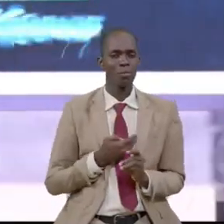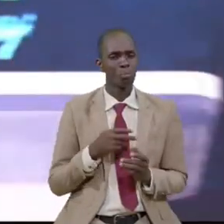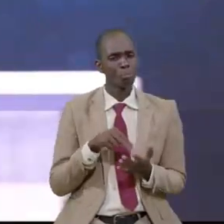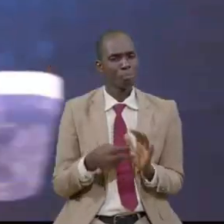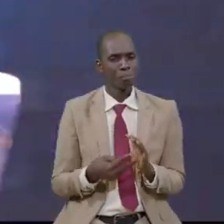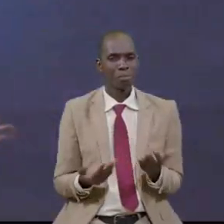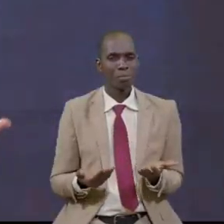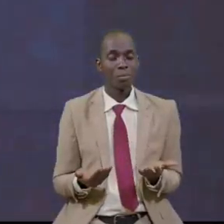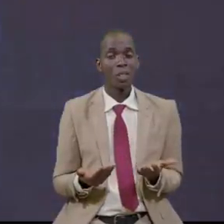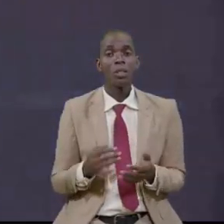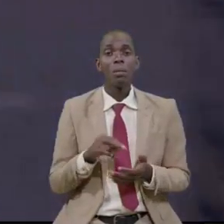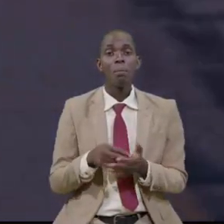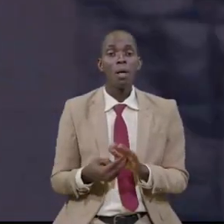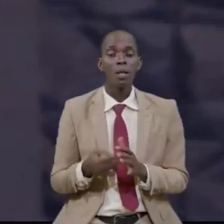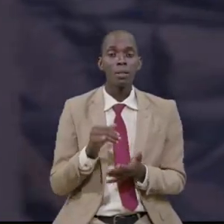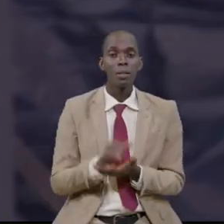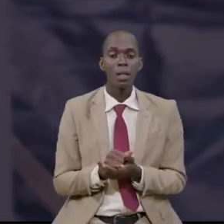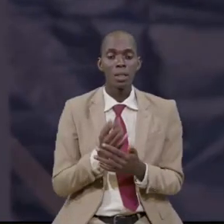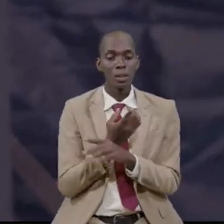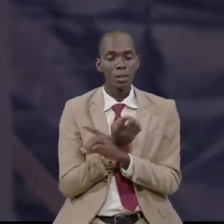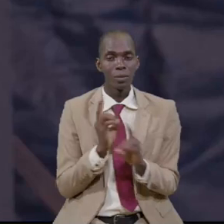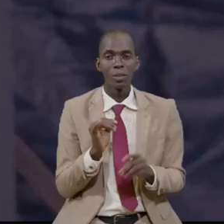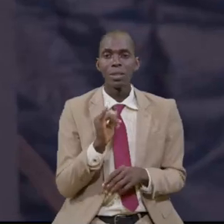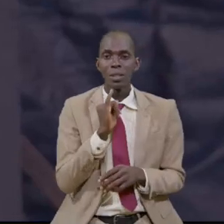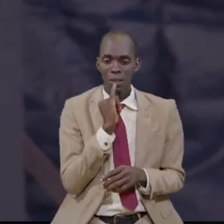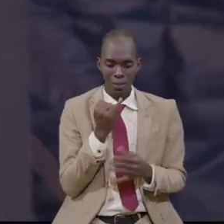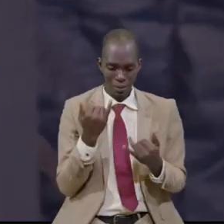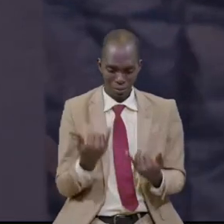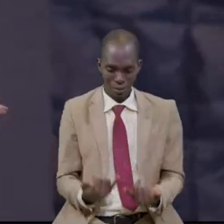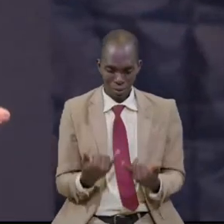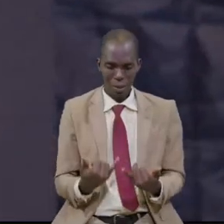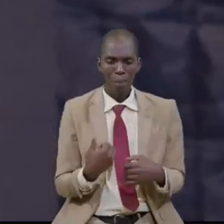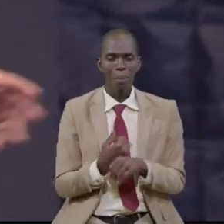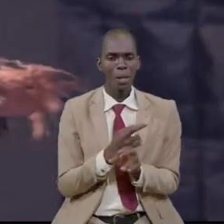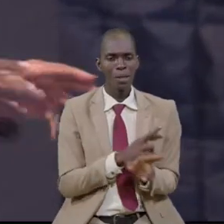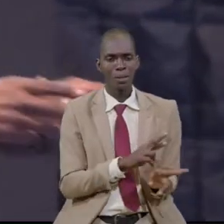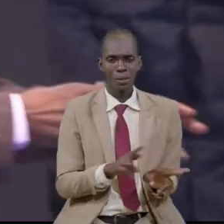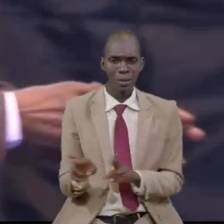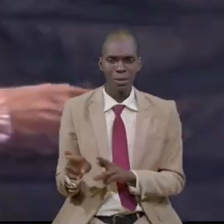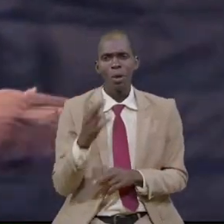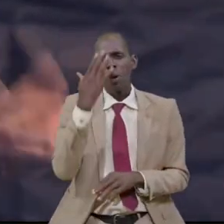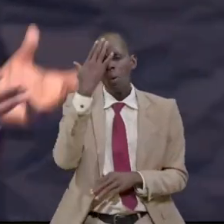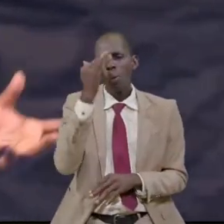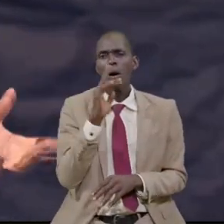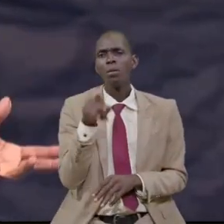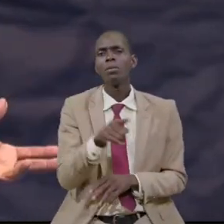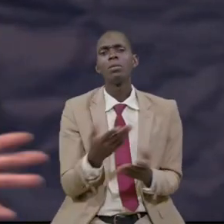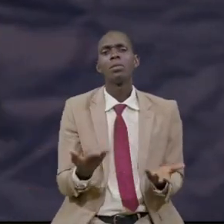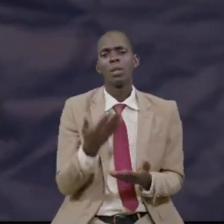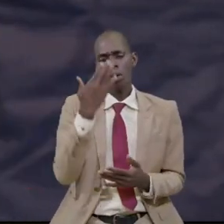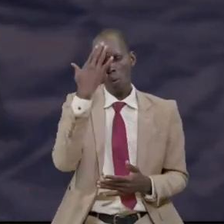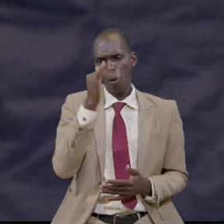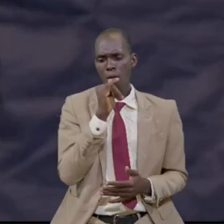que la délivrance est déjà disponible. Pourquoi celui-ci, pourquoi vous êtes là? C'est